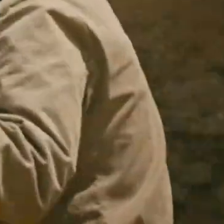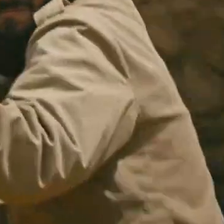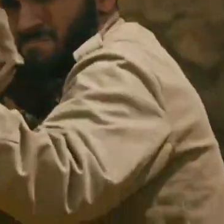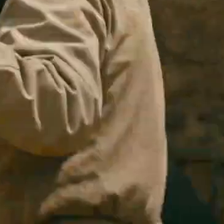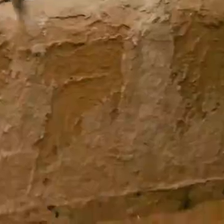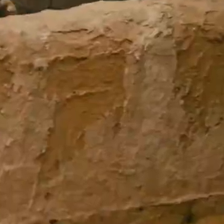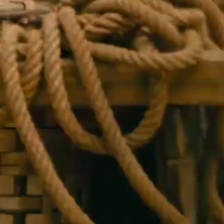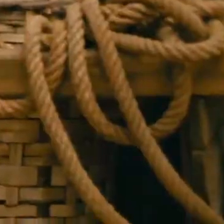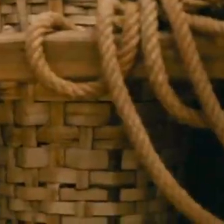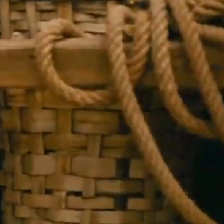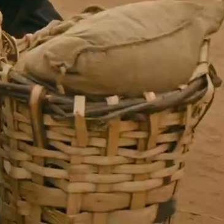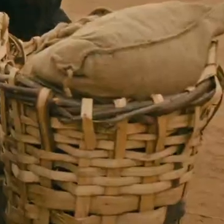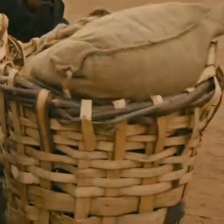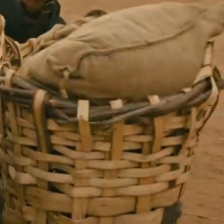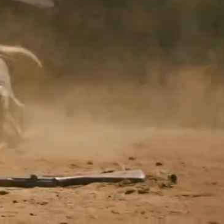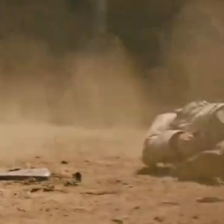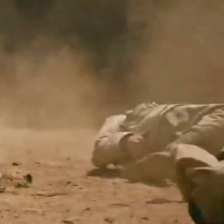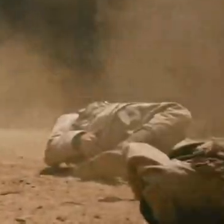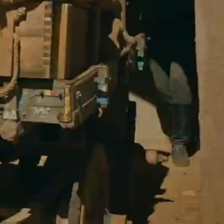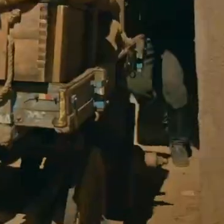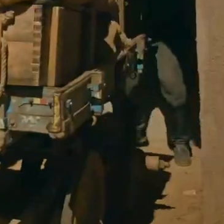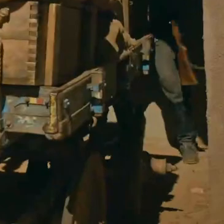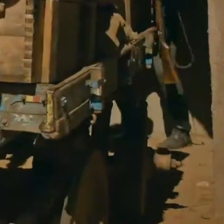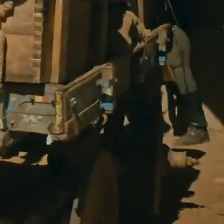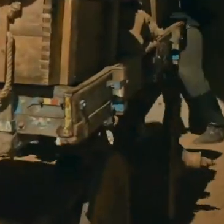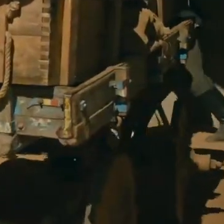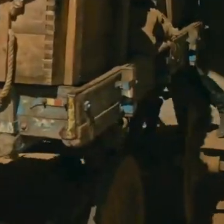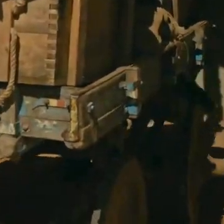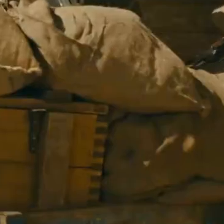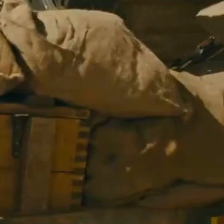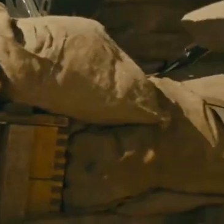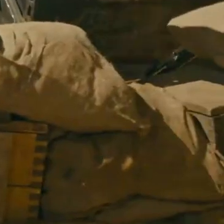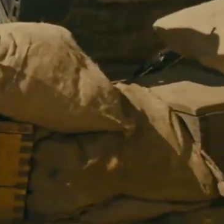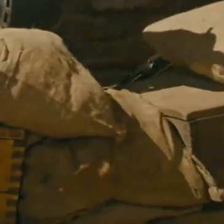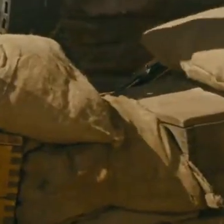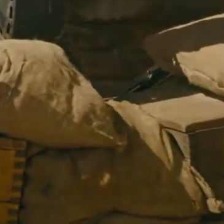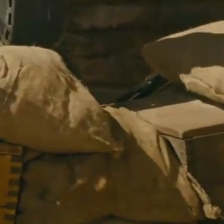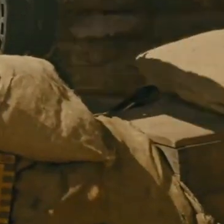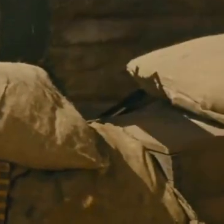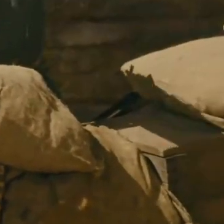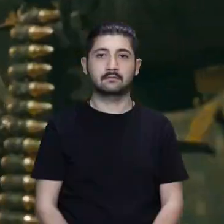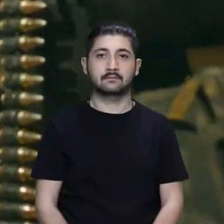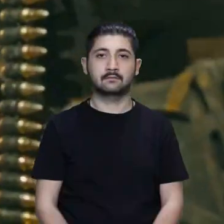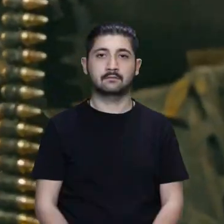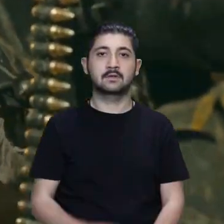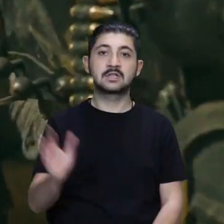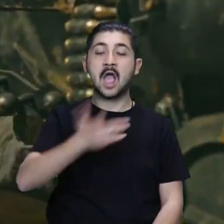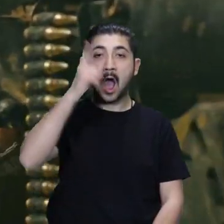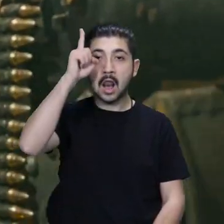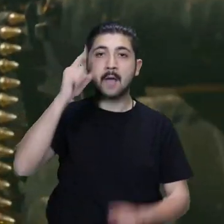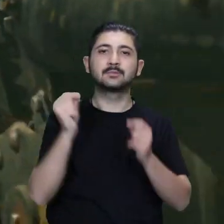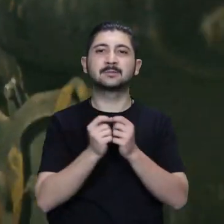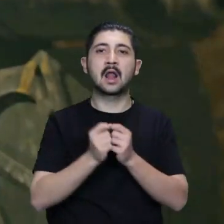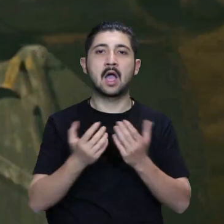Karşılıklı kayıplar veriyorlar. Mevlüt öne çektikleri arabaya yüklü makineli silahın başına ya geçti. Ya Allah,